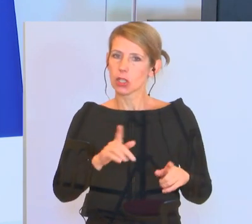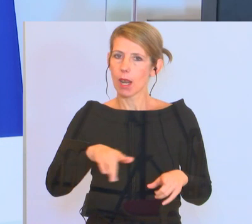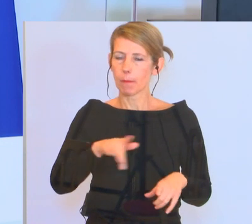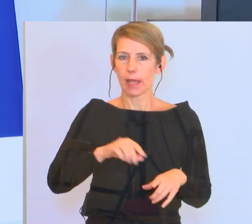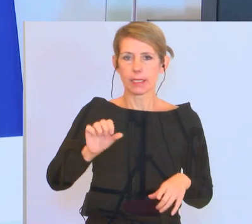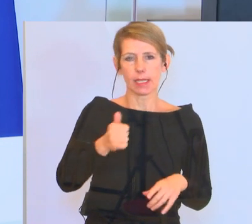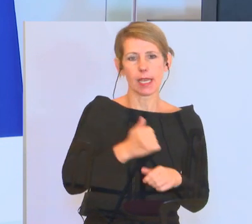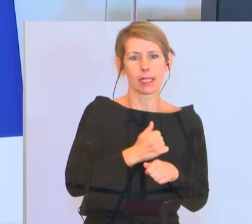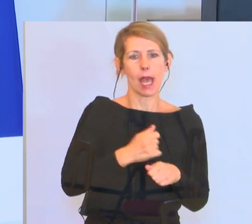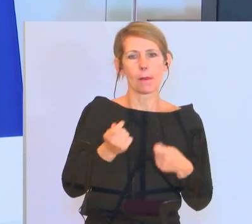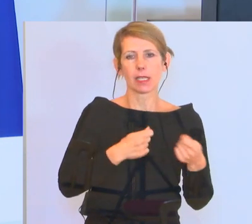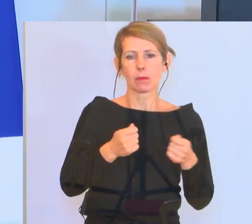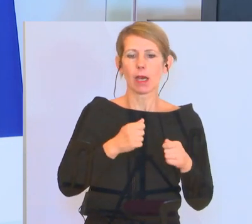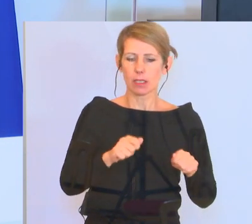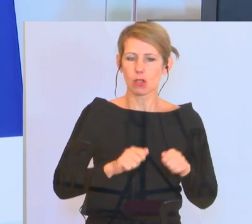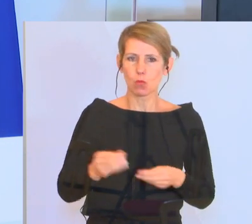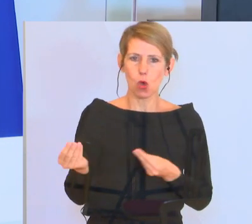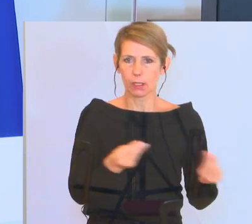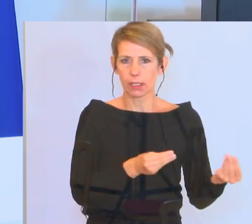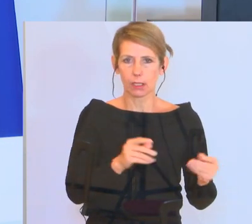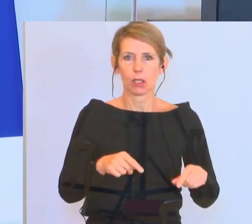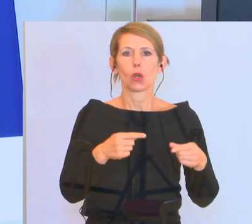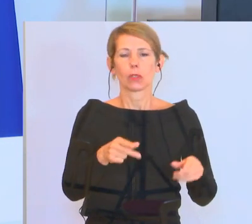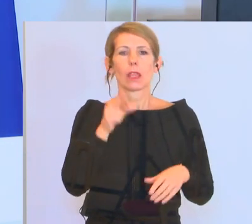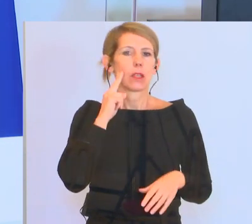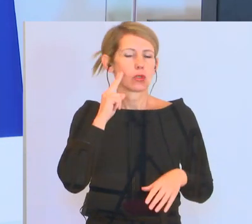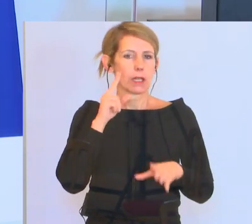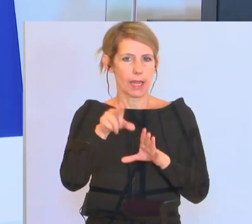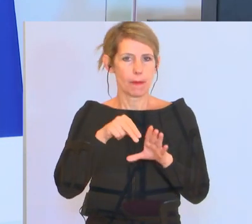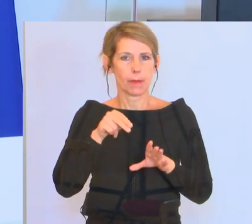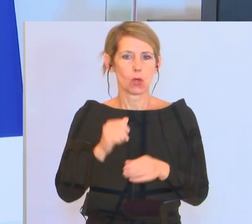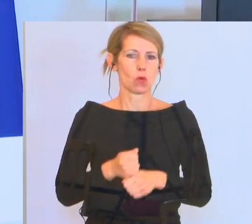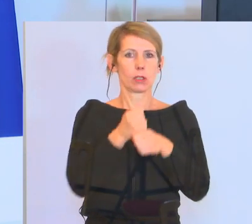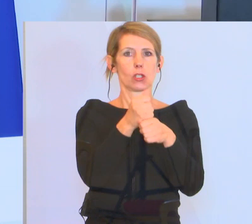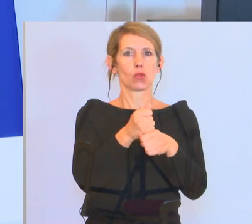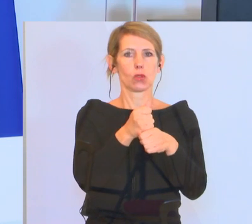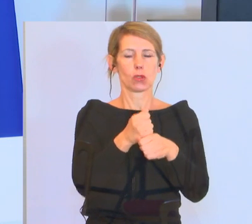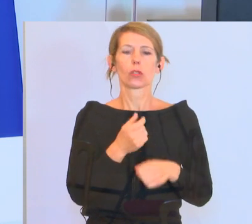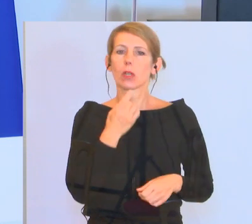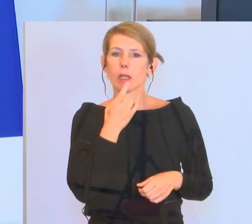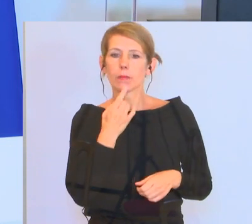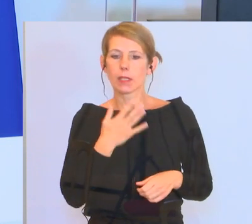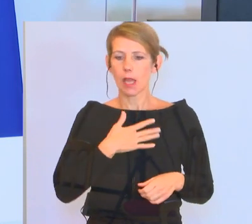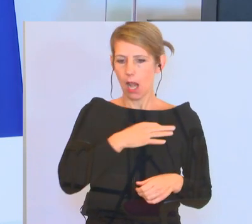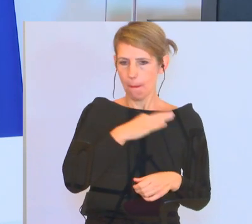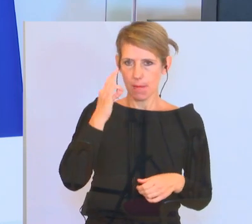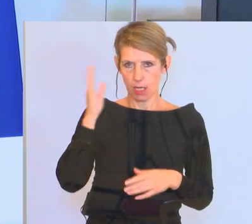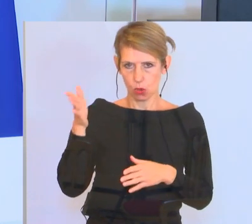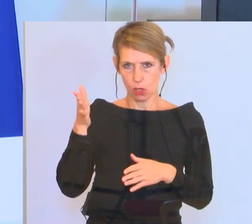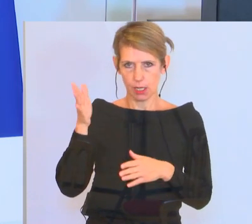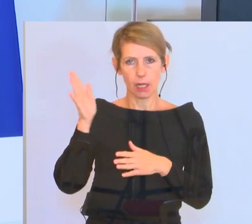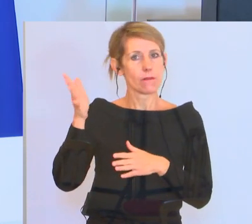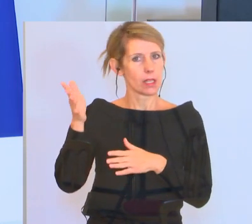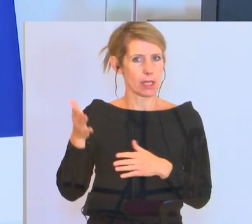ersten Arbeitsmarkt zu ermöglichen und die Unternehmen damit zu unterstützen. Und ins Detail wird noch meine Kollegin eingehen.